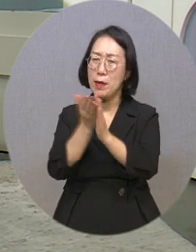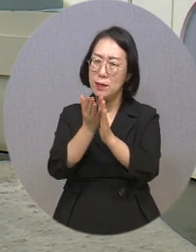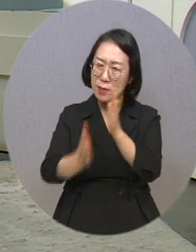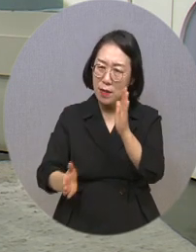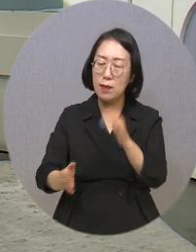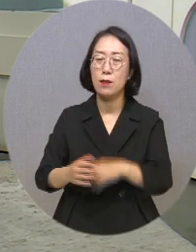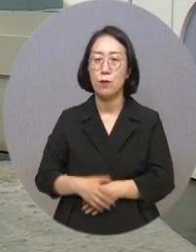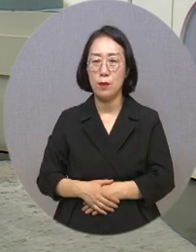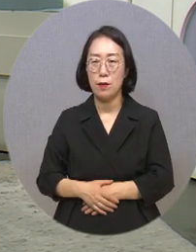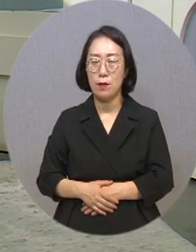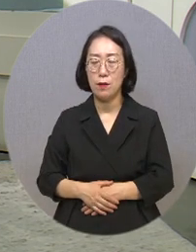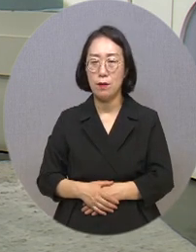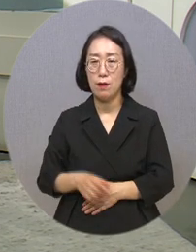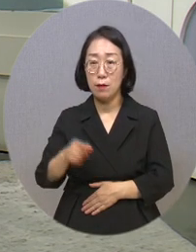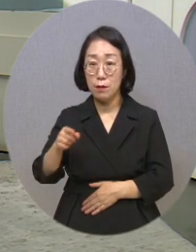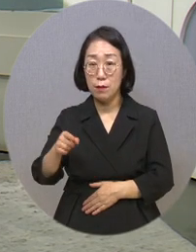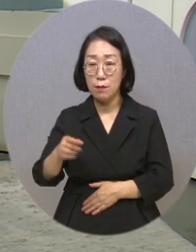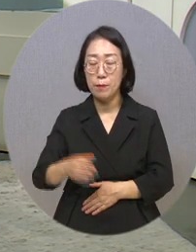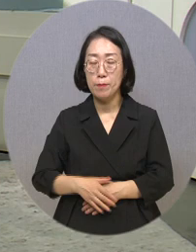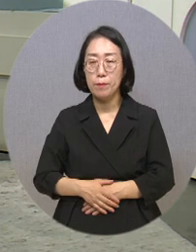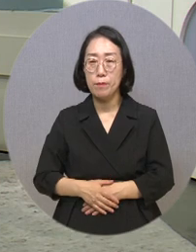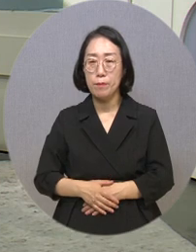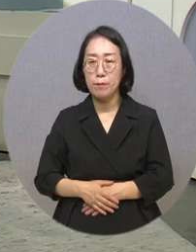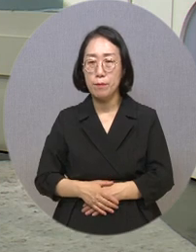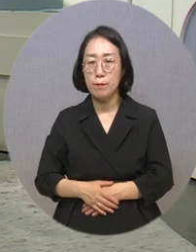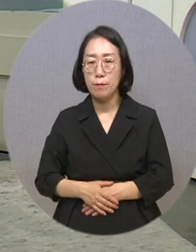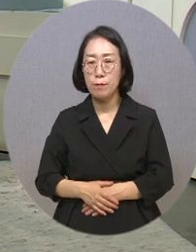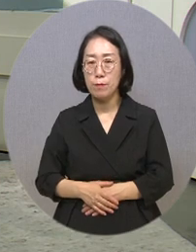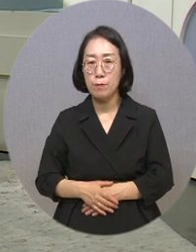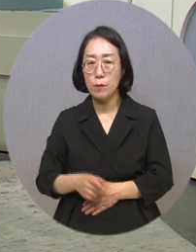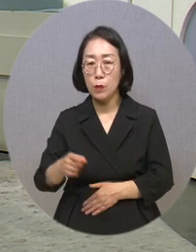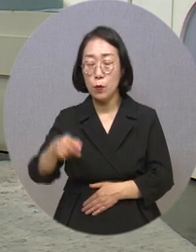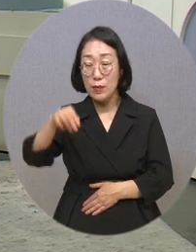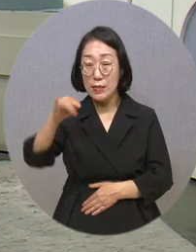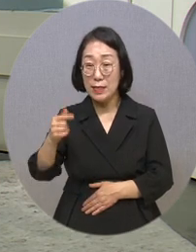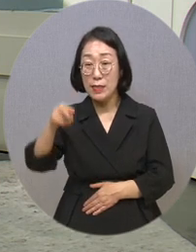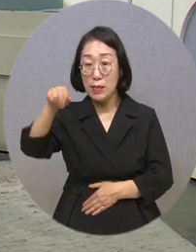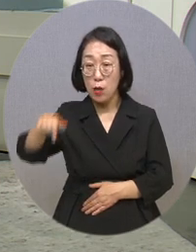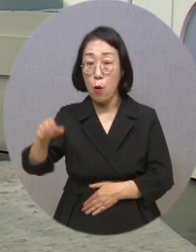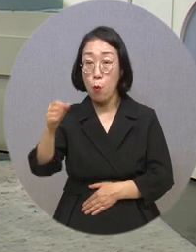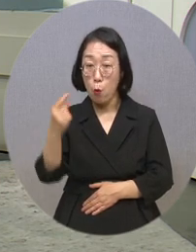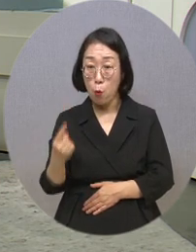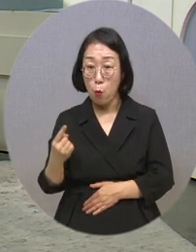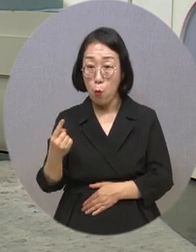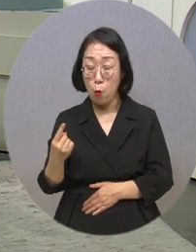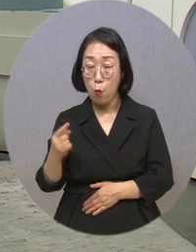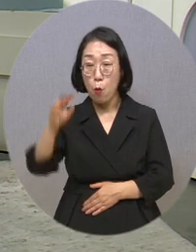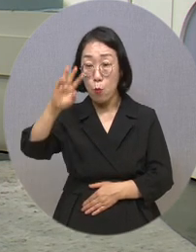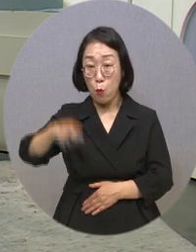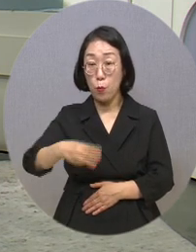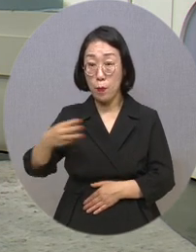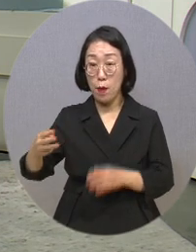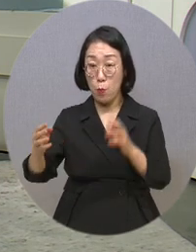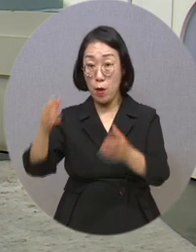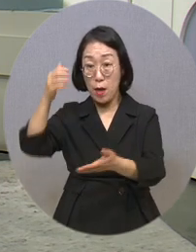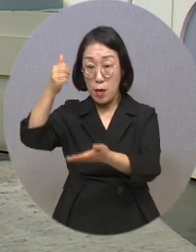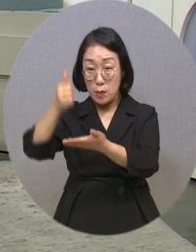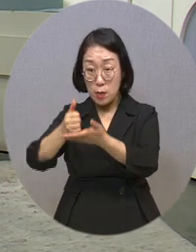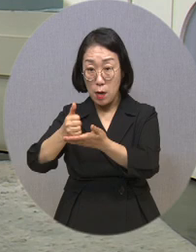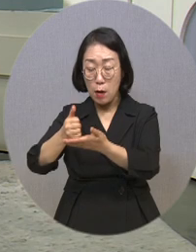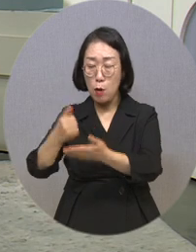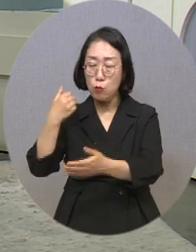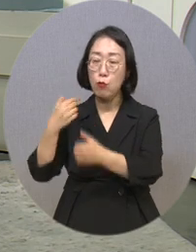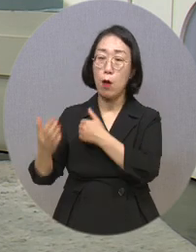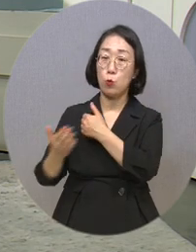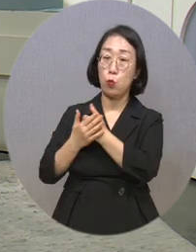됐고 뭐 잘 아시지만은 신격호 회장님 같은 분도 나중에 뭐 성년 후견인 되고 그렇지 않습니까? 그래요. 근데